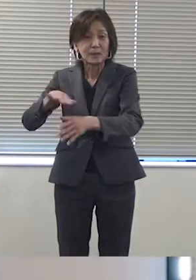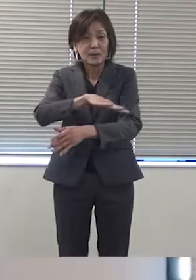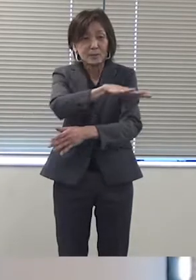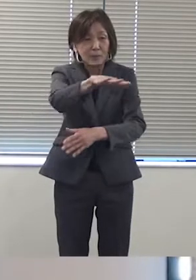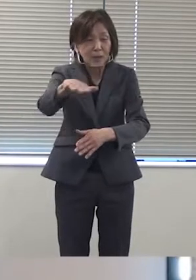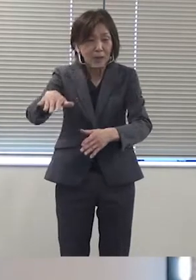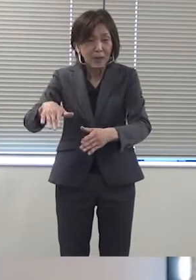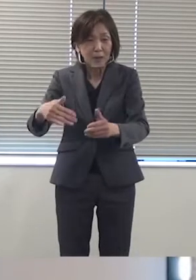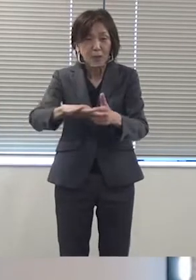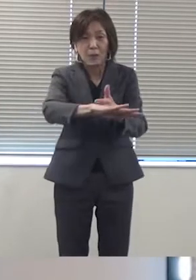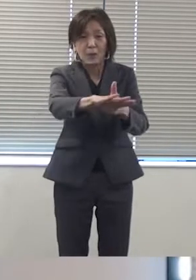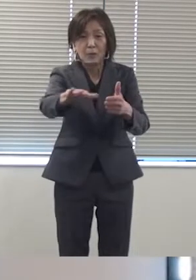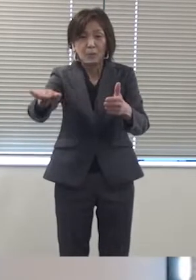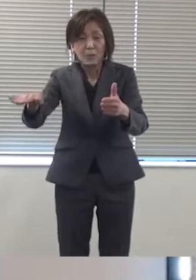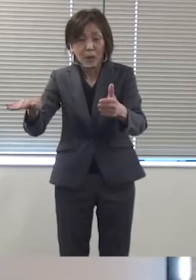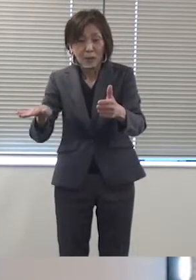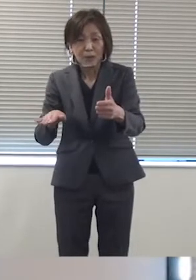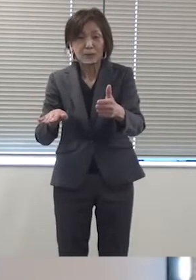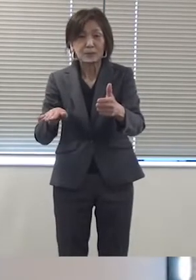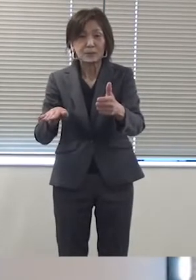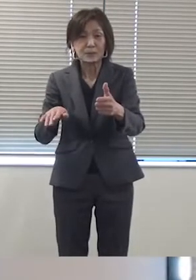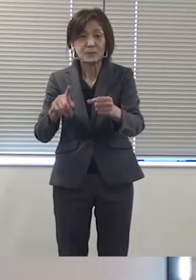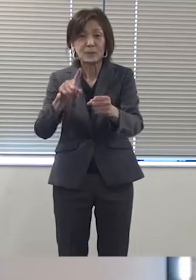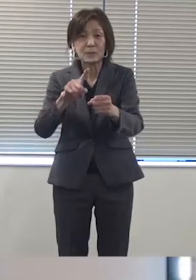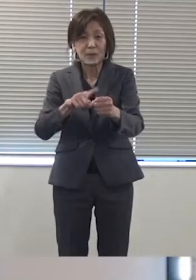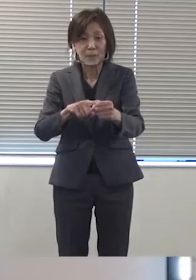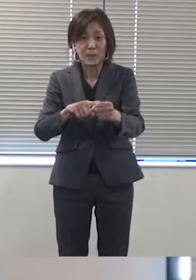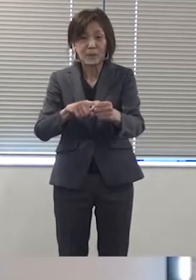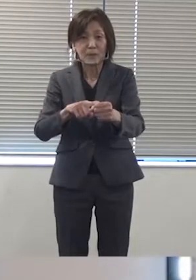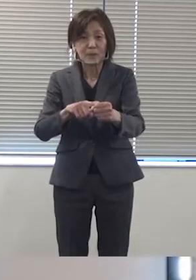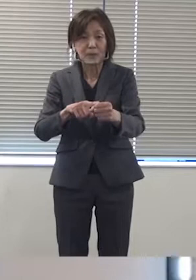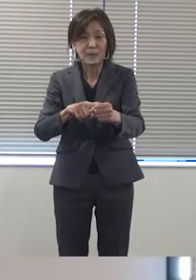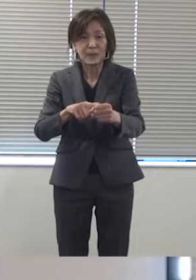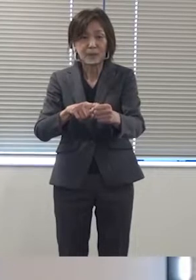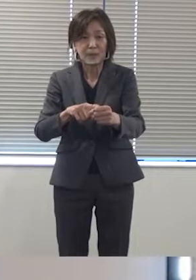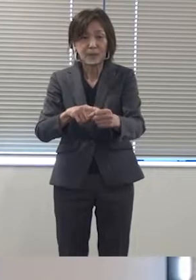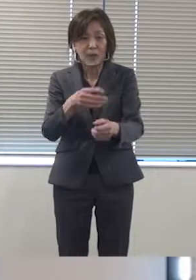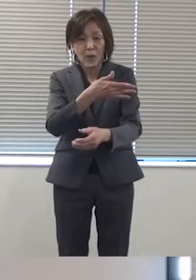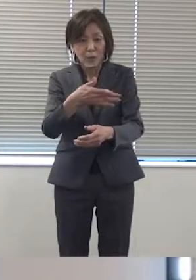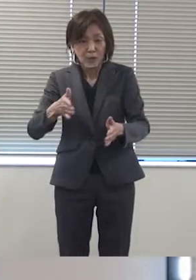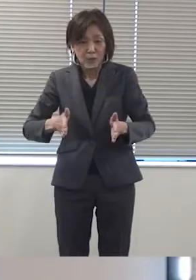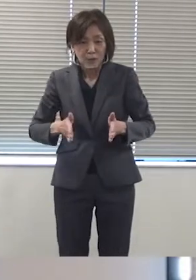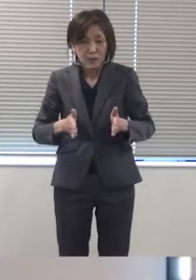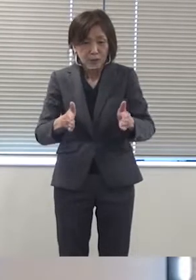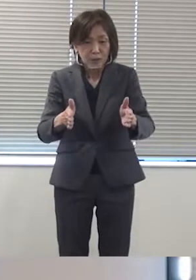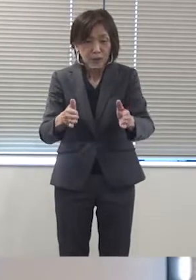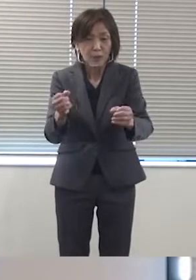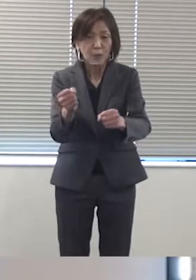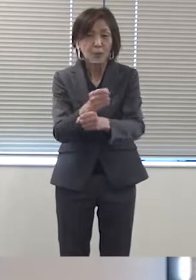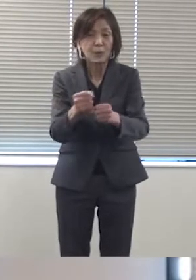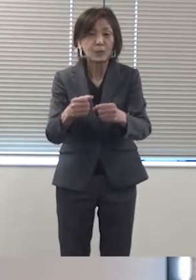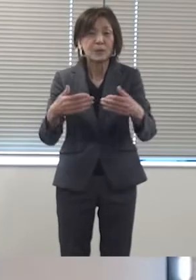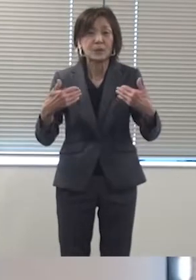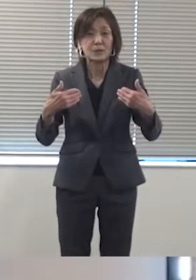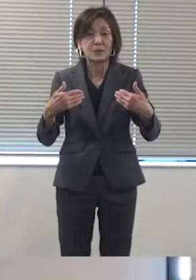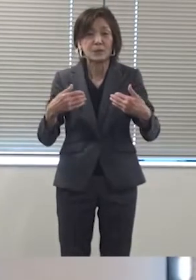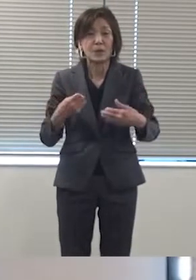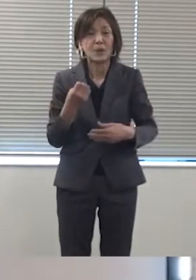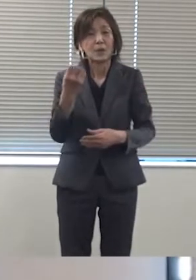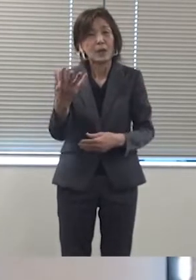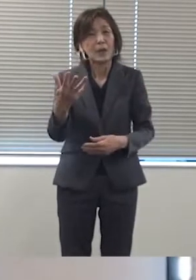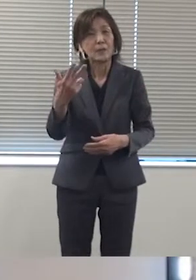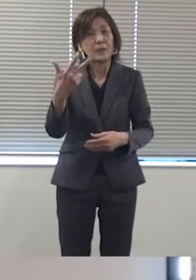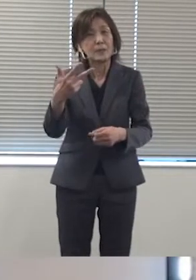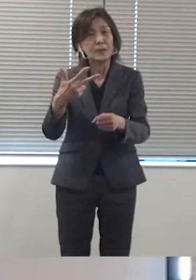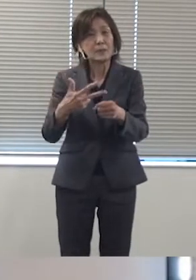が、集水をしてくる水路工事をしないといけませんので、これ令和7年度ぐらいまで、あと残工事が10億近くあり